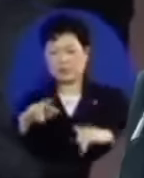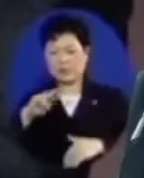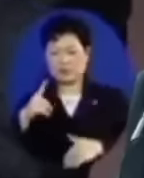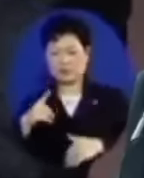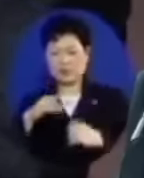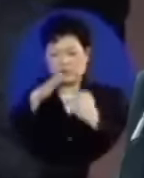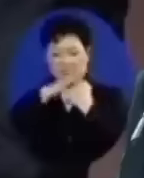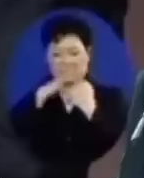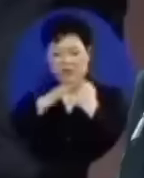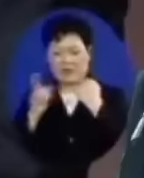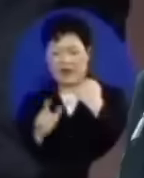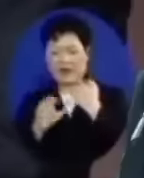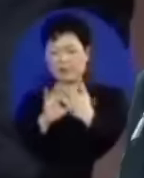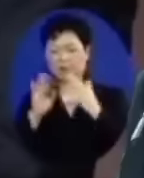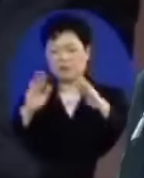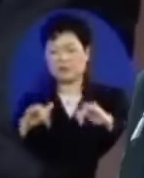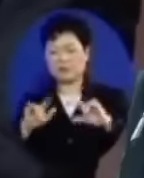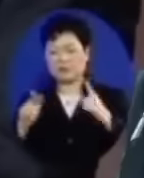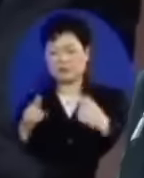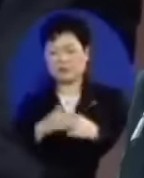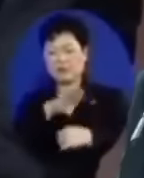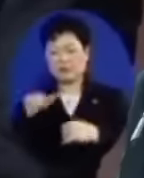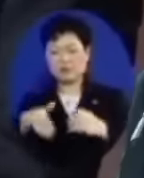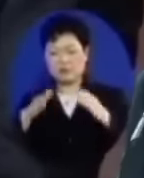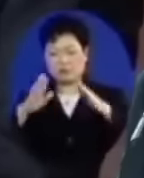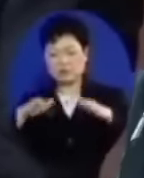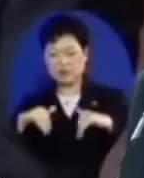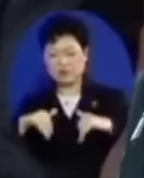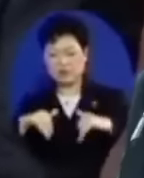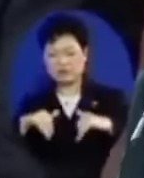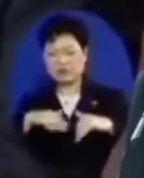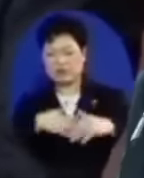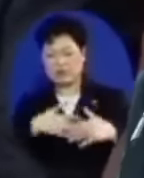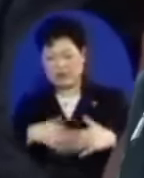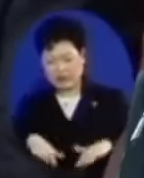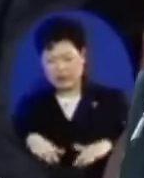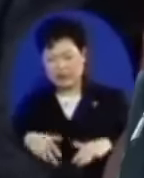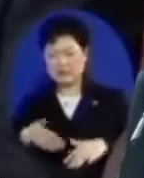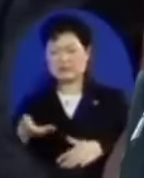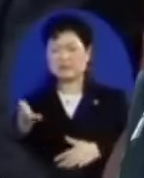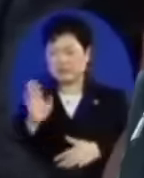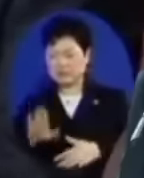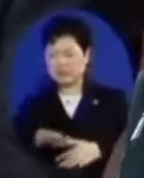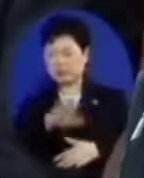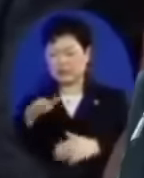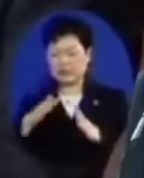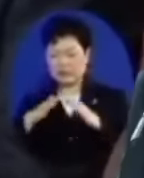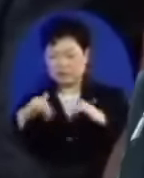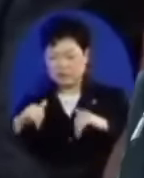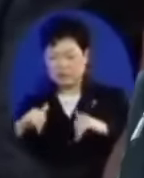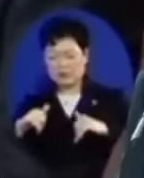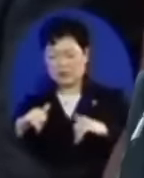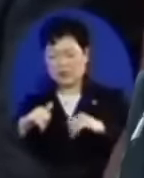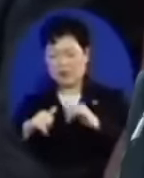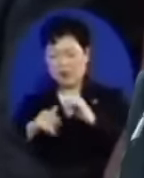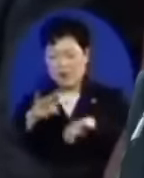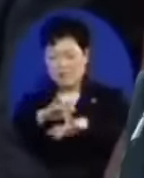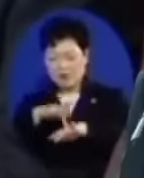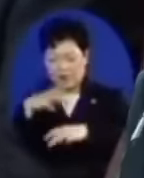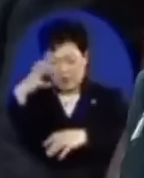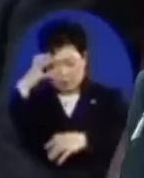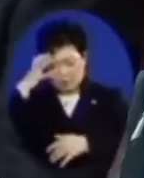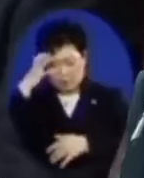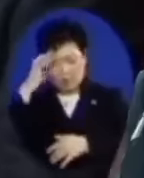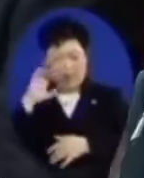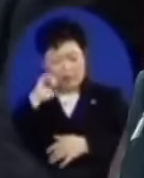기둥이 튼튼하면 안 무너지는 것입니다. 우리는 무너질 수밖에 없는 심신을 가지고 있으나 우리를 무너뜨리려고 마귀가 고통과 괴로움을